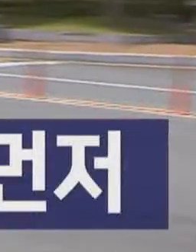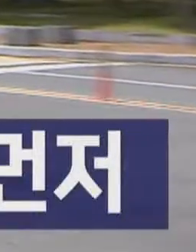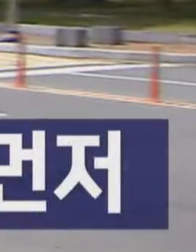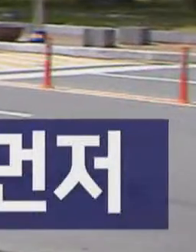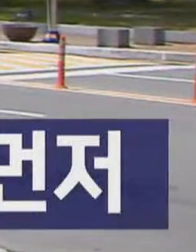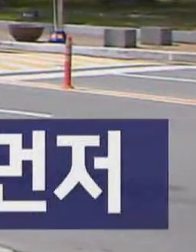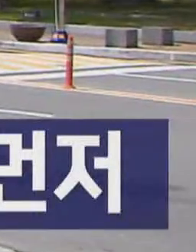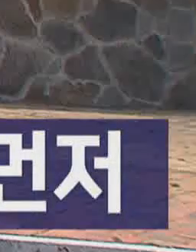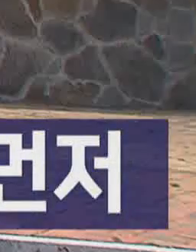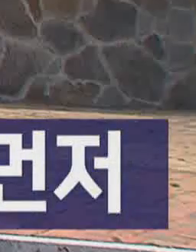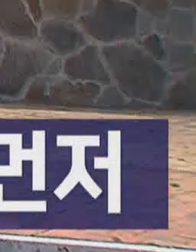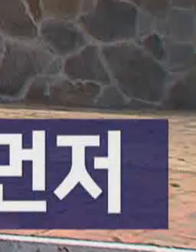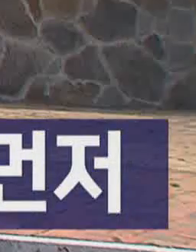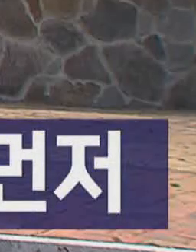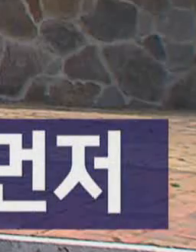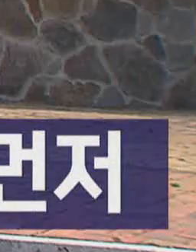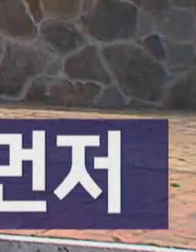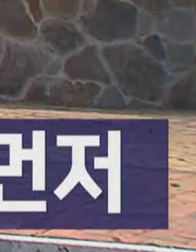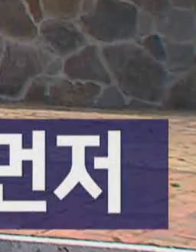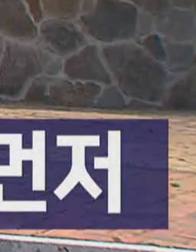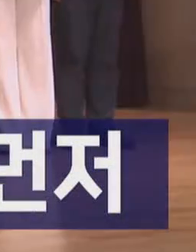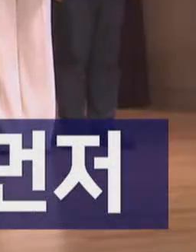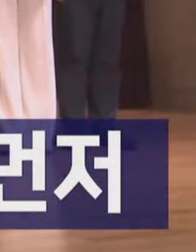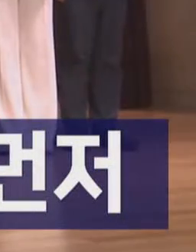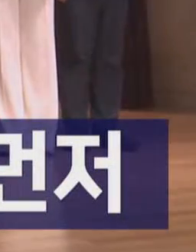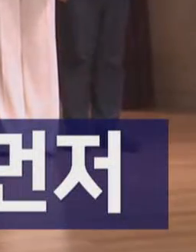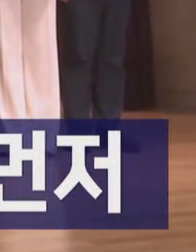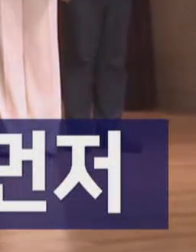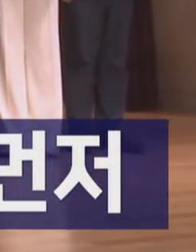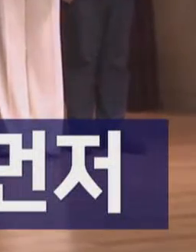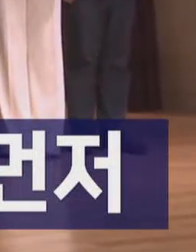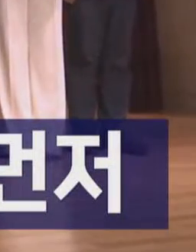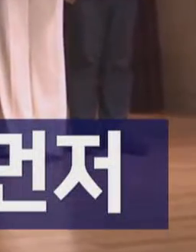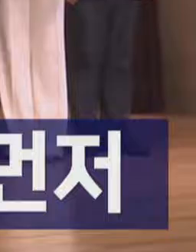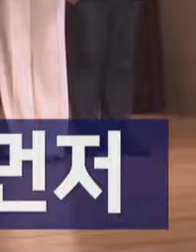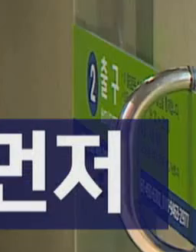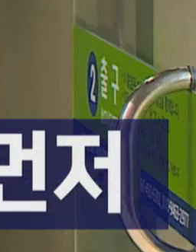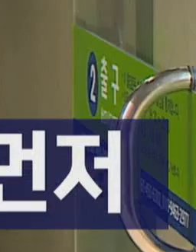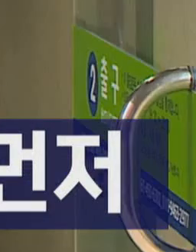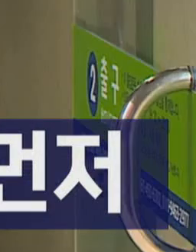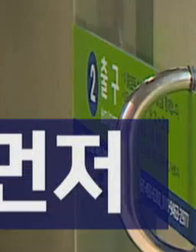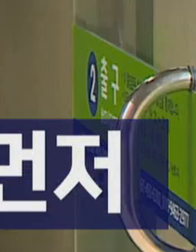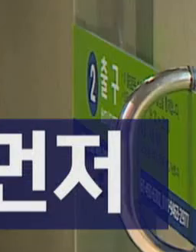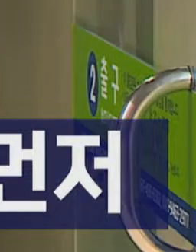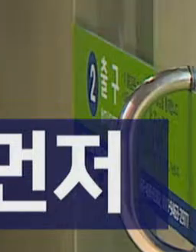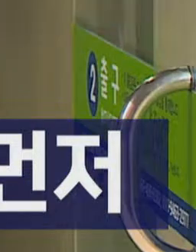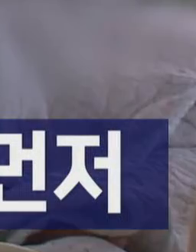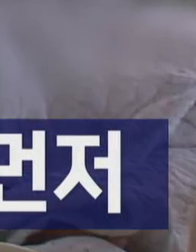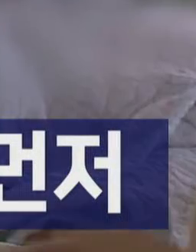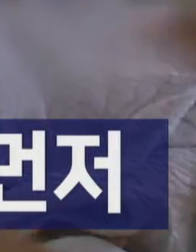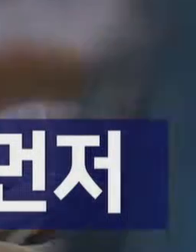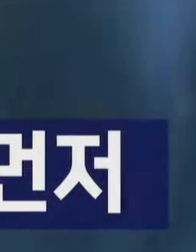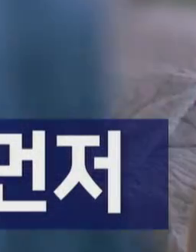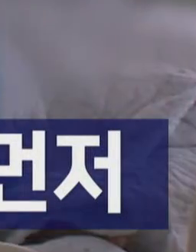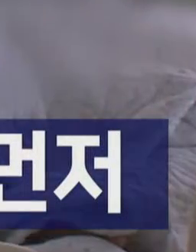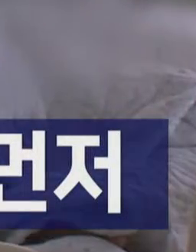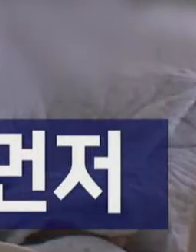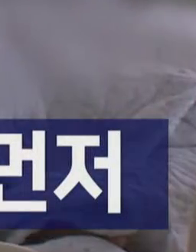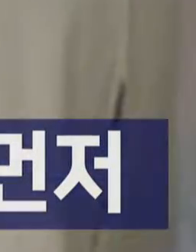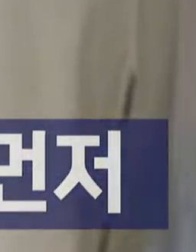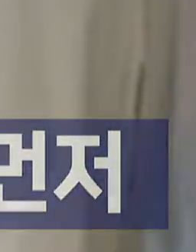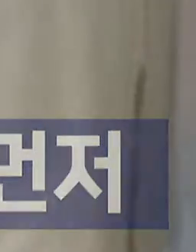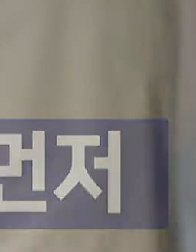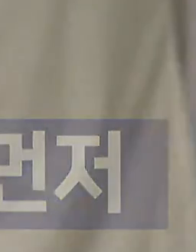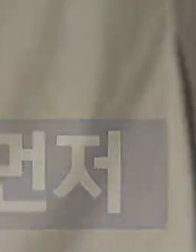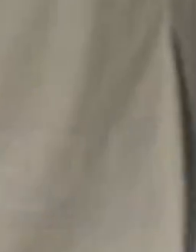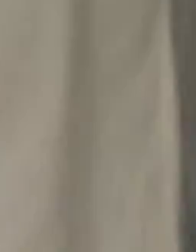전남권의 국립의대 유치가 쟁점으로 떠올랐습니다. 동북권, 서북권의 경쟁보다는 전남권에 먼저 유치할 수 있는 상생이